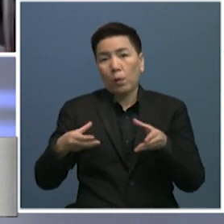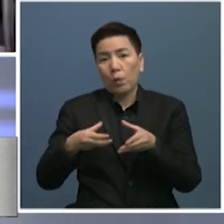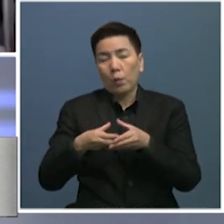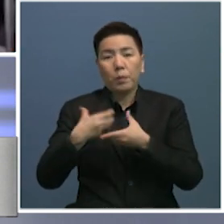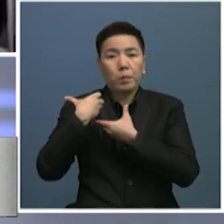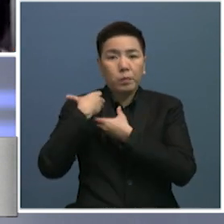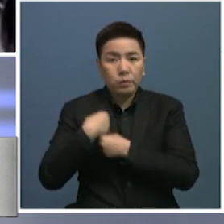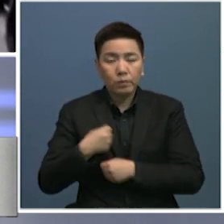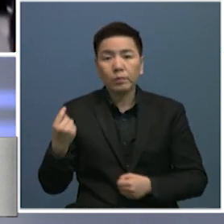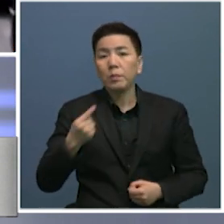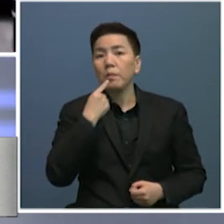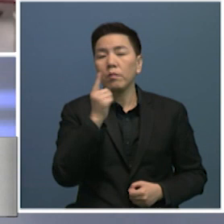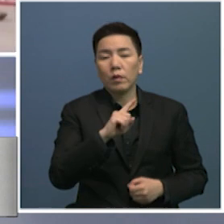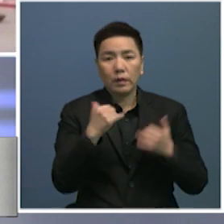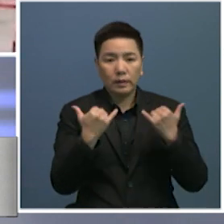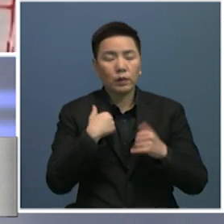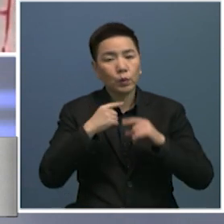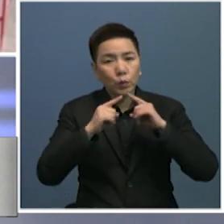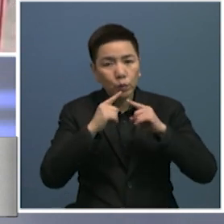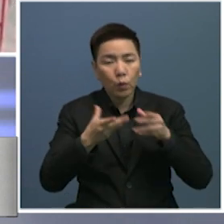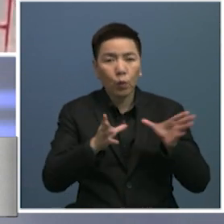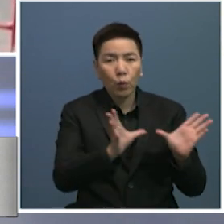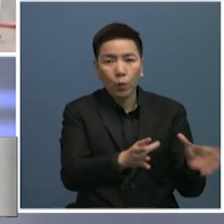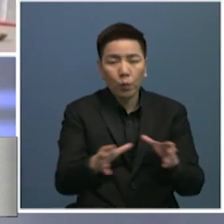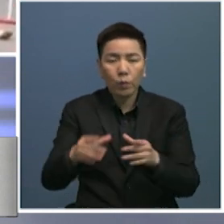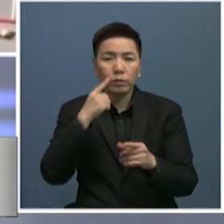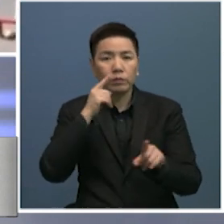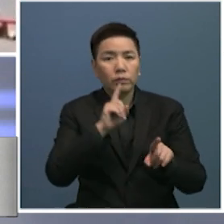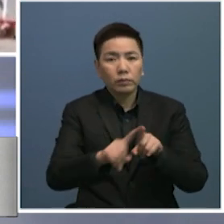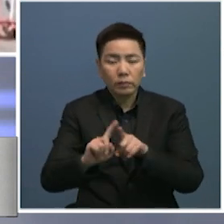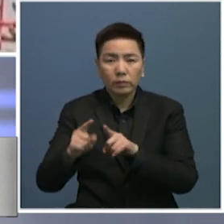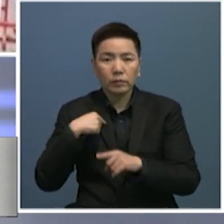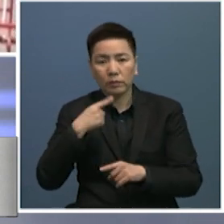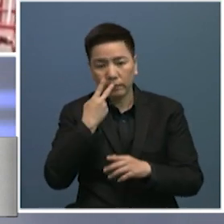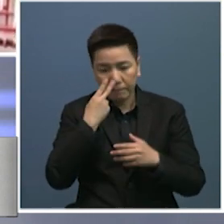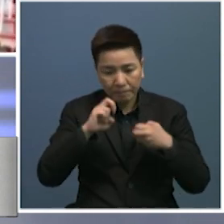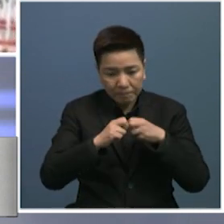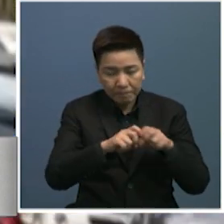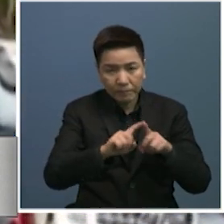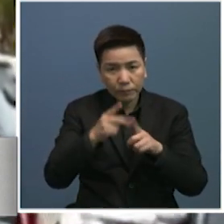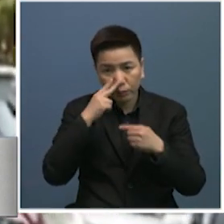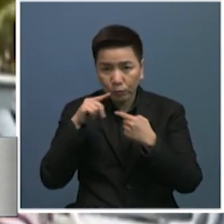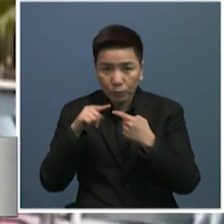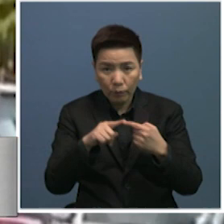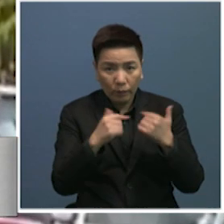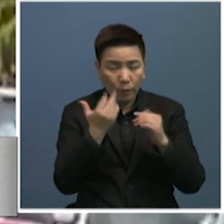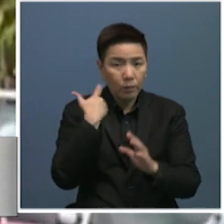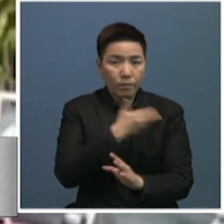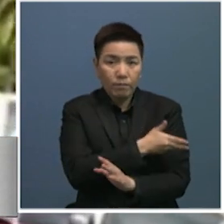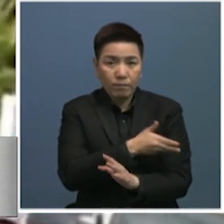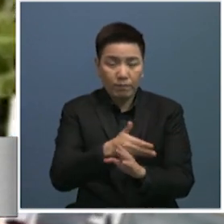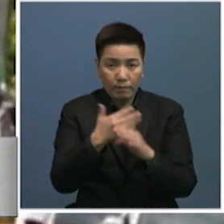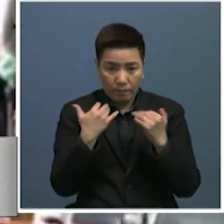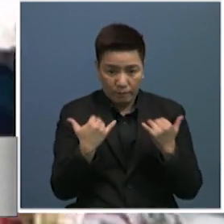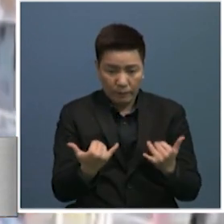ประชาธิปัตย์นี่นะครับบอกว่าได้มีการพูดคุยกับคนในพื้นที่รวมถึงติดตามสถานการณ์ต่างๆอย่างต่อเนื่องในช่วงเวลาที่ผ่านมา